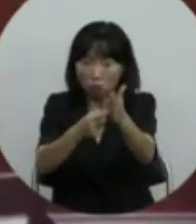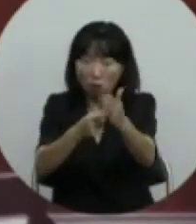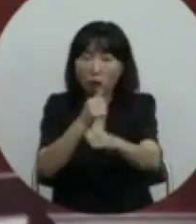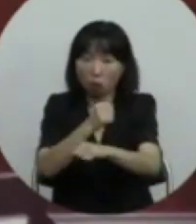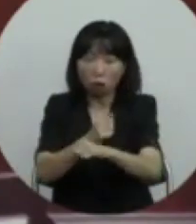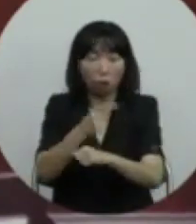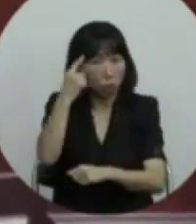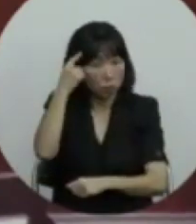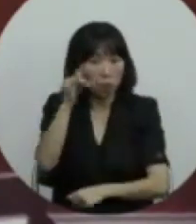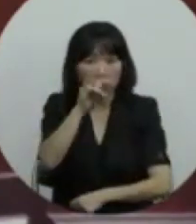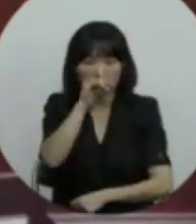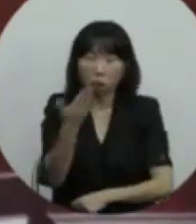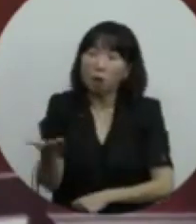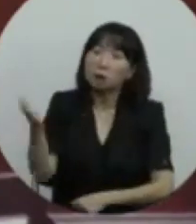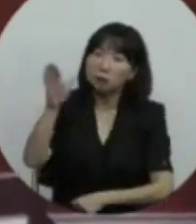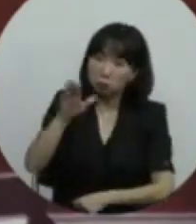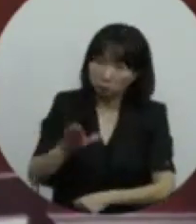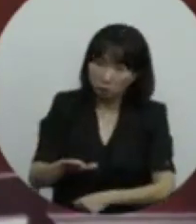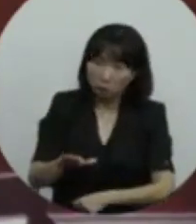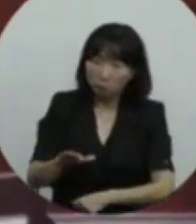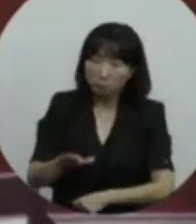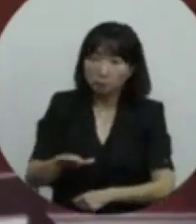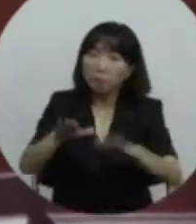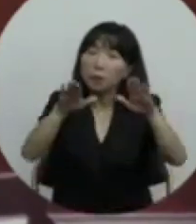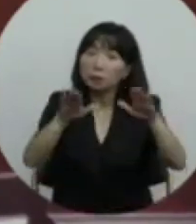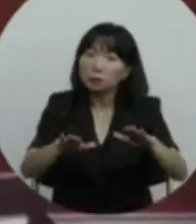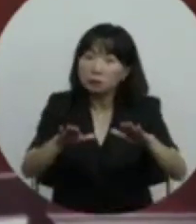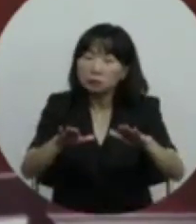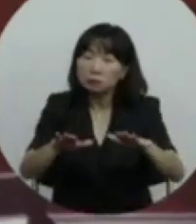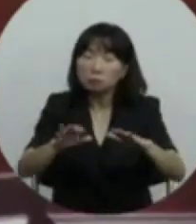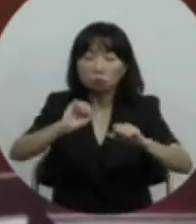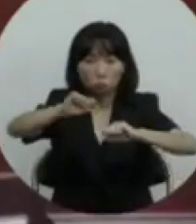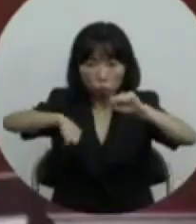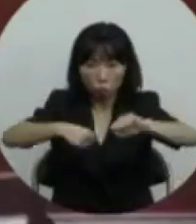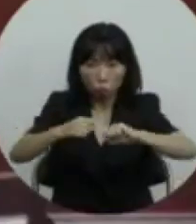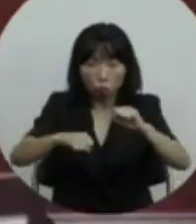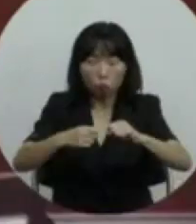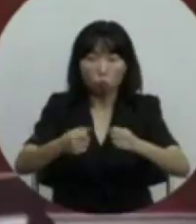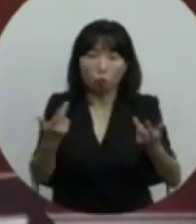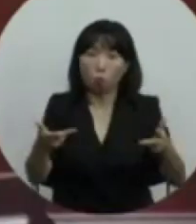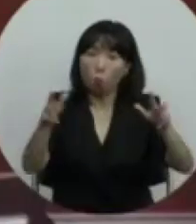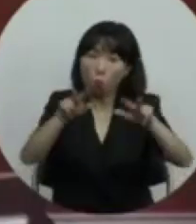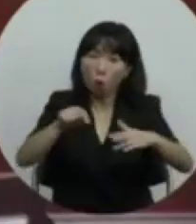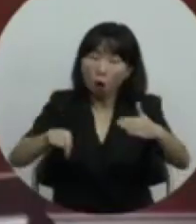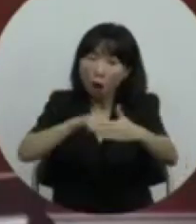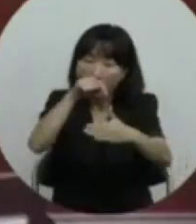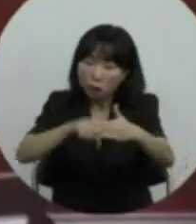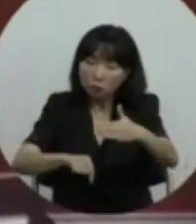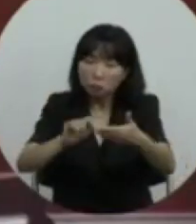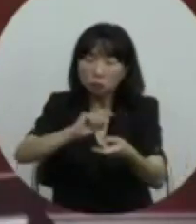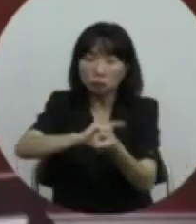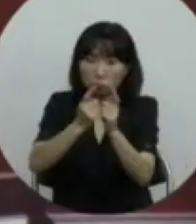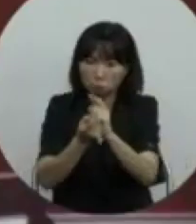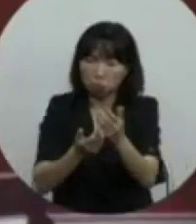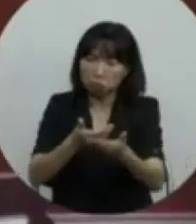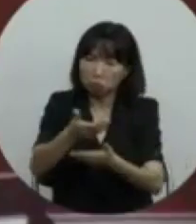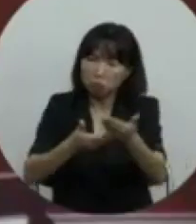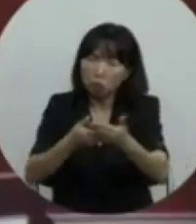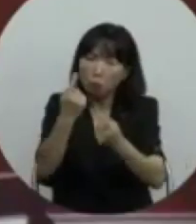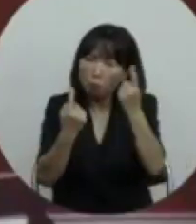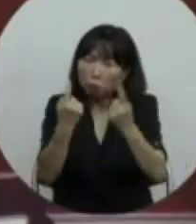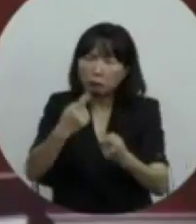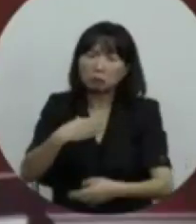생각합니다. 하지만 현재 반려동물 테마파크에는 상생보다는 혐오만